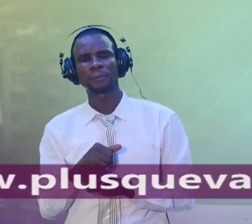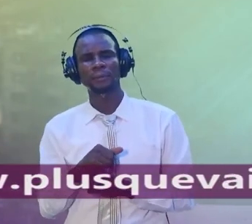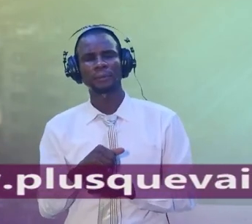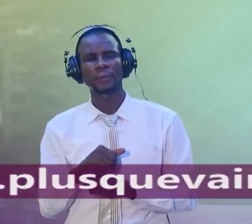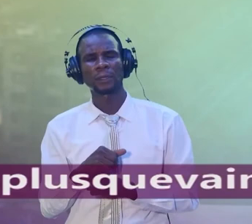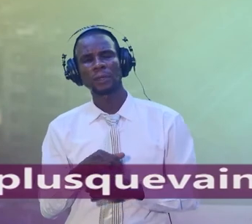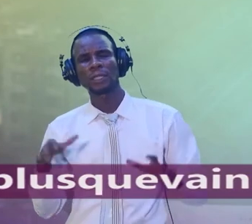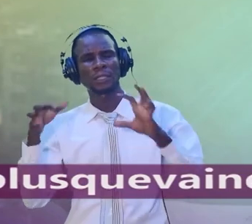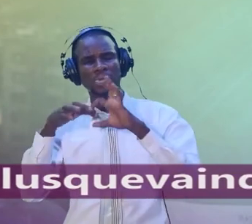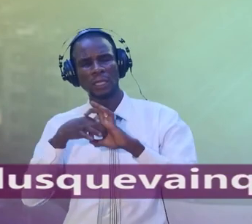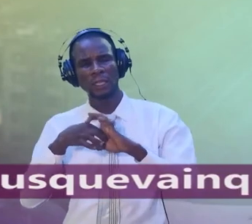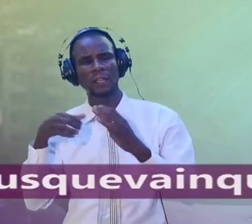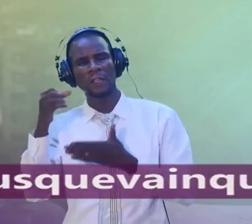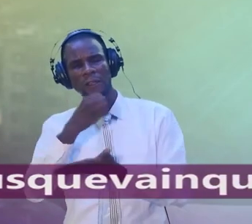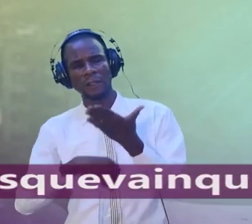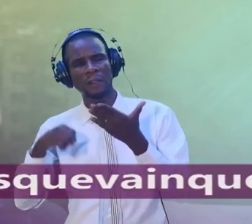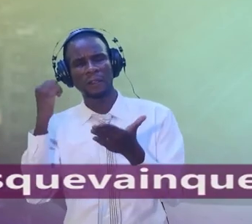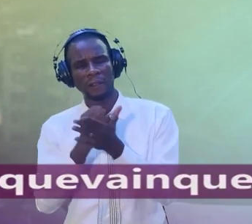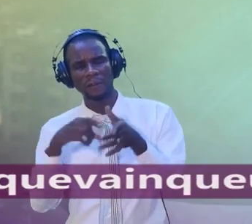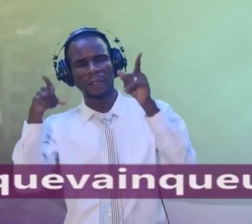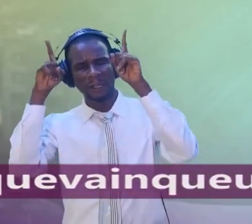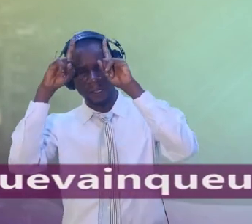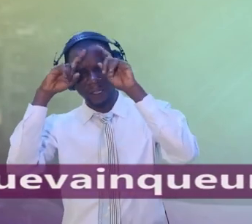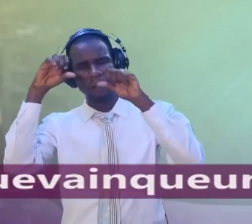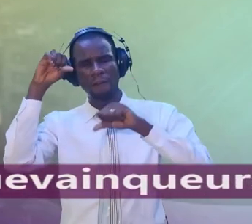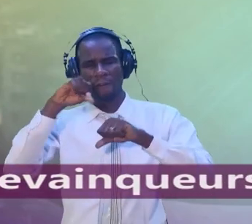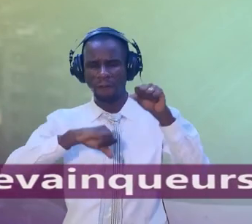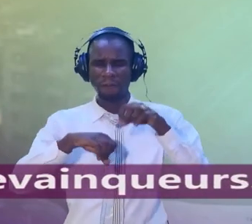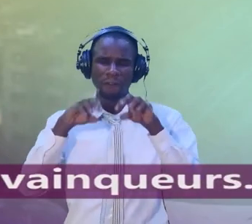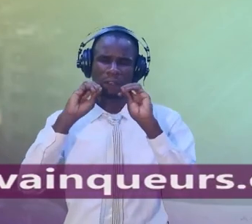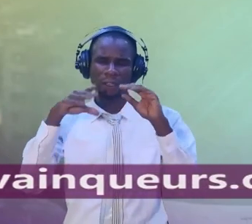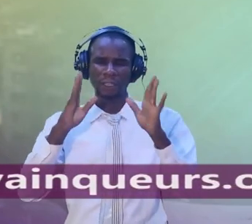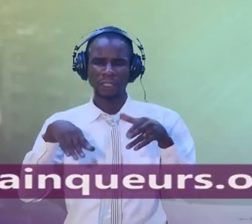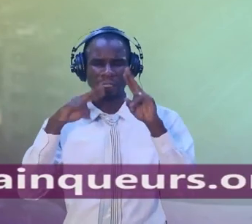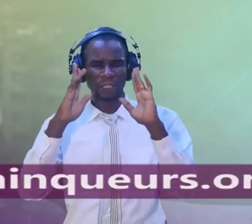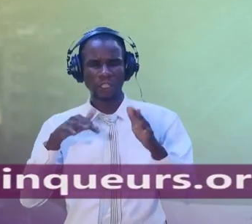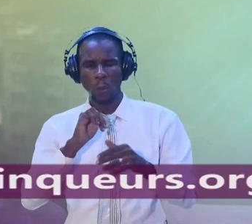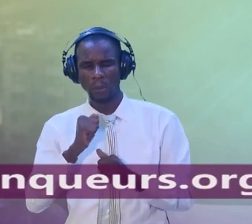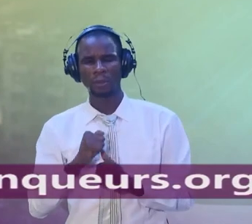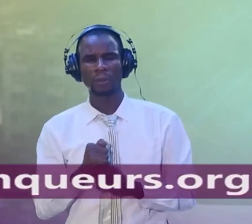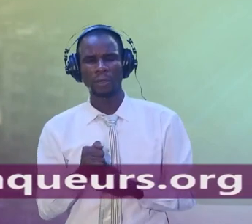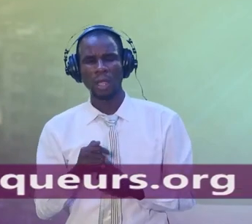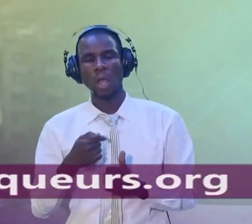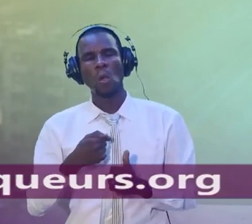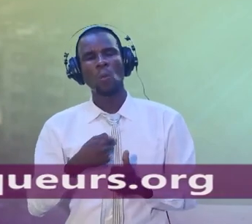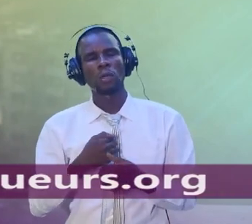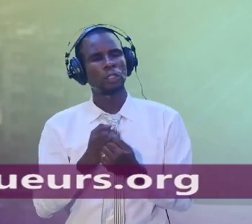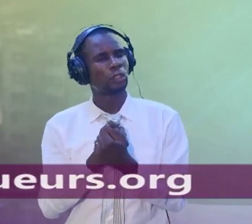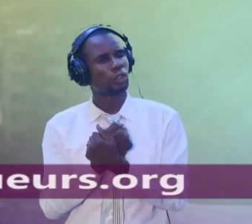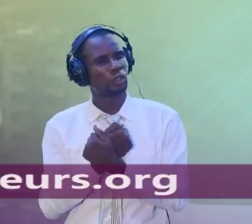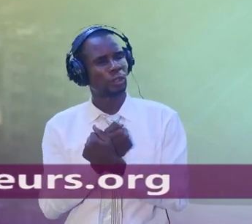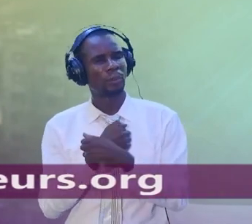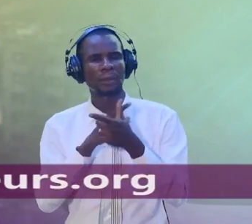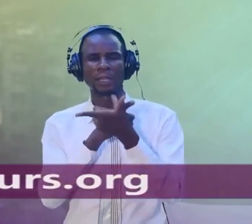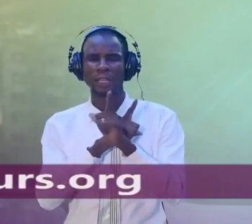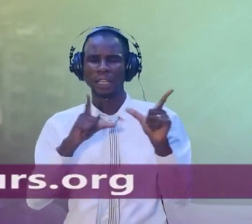unijulishe mambo ninayofanya kwa kufahamu, na pengine ninafanya mambo mengine pasipo kufahamu. Ninapowasiliana